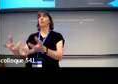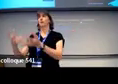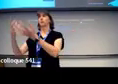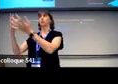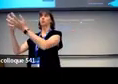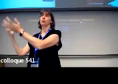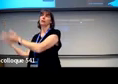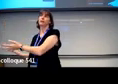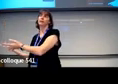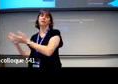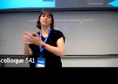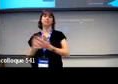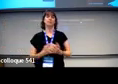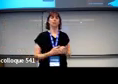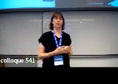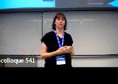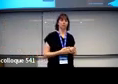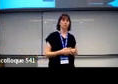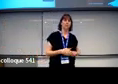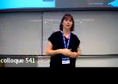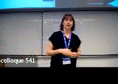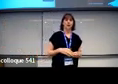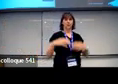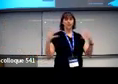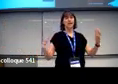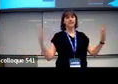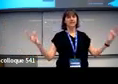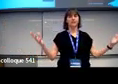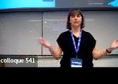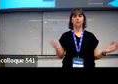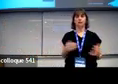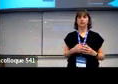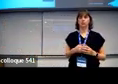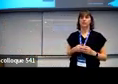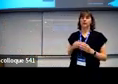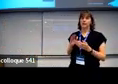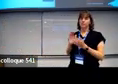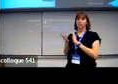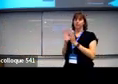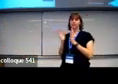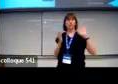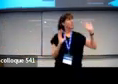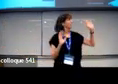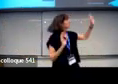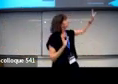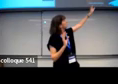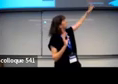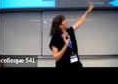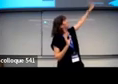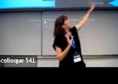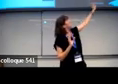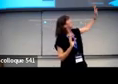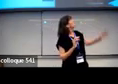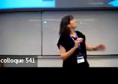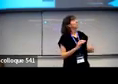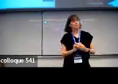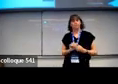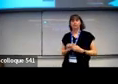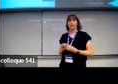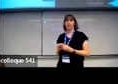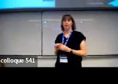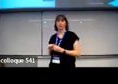le cours, pendant le cours, le type d'évaluation, puis les types d'évaluation. Mais vous voyez, là, je suis en train de donner mon